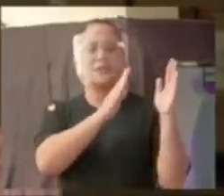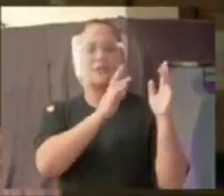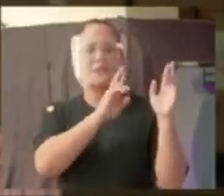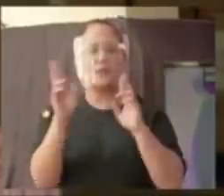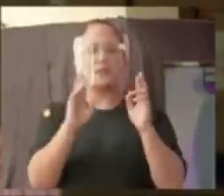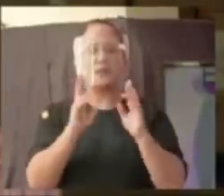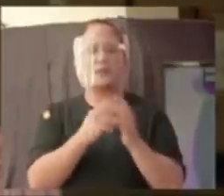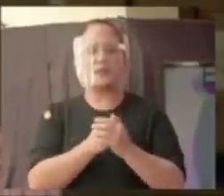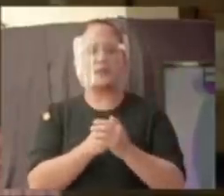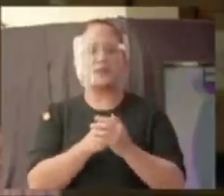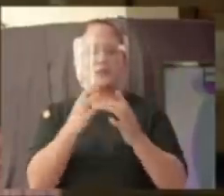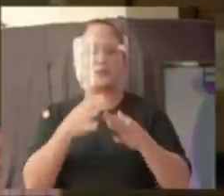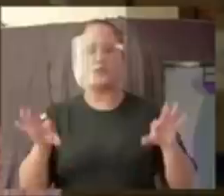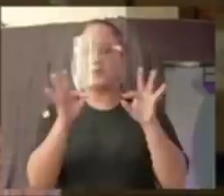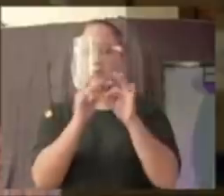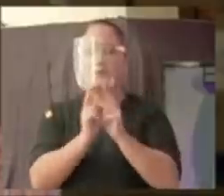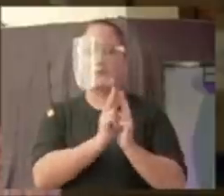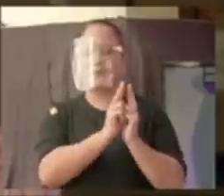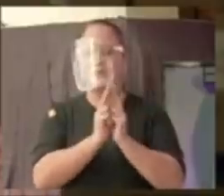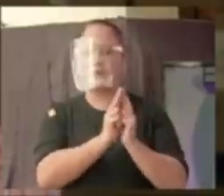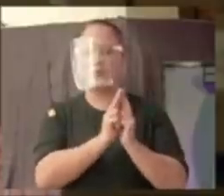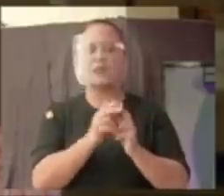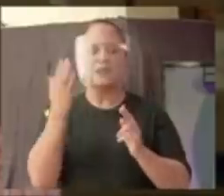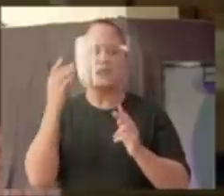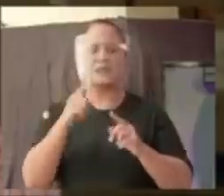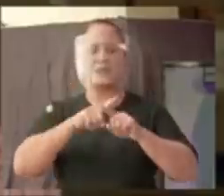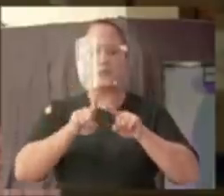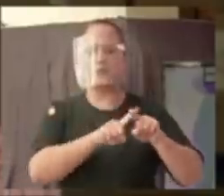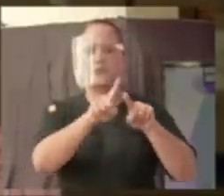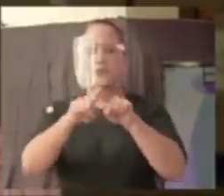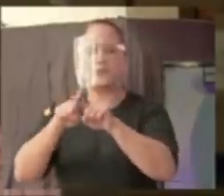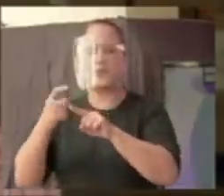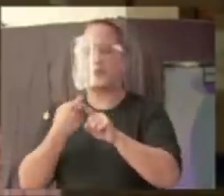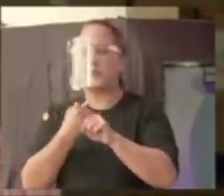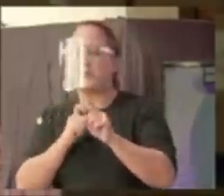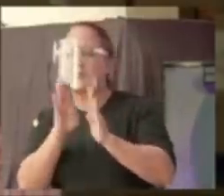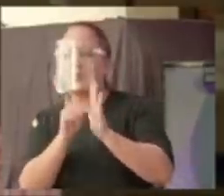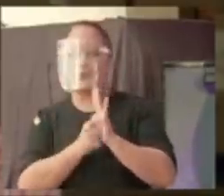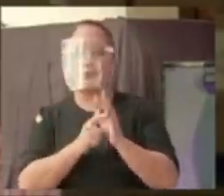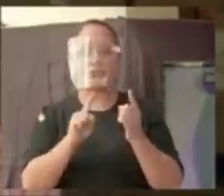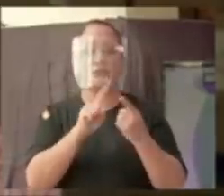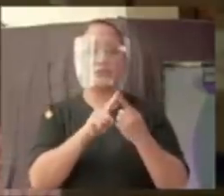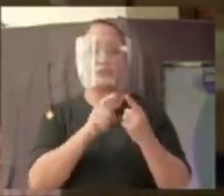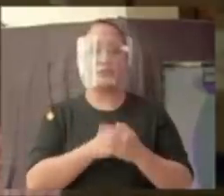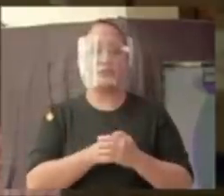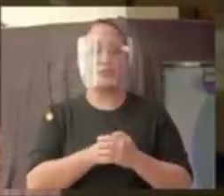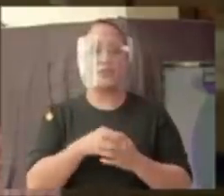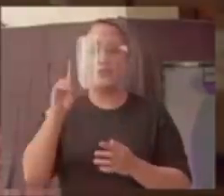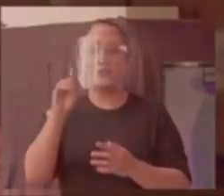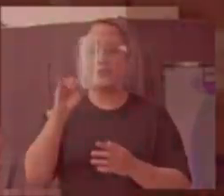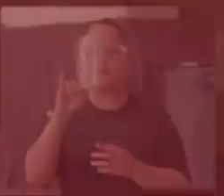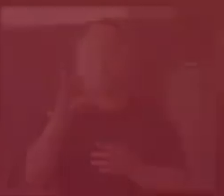sa ngalan ng pagkakaisa kahit pa iba-iba ang aming pinanggalingan. Unang-una si Senator Dick